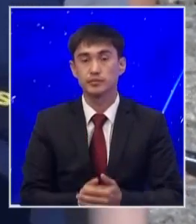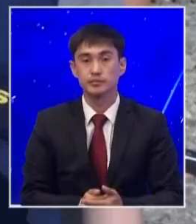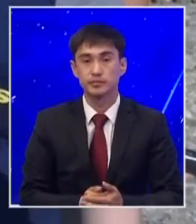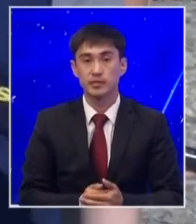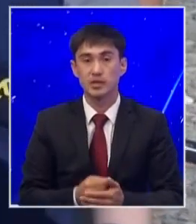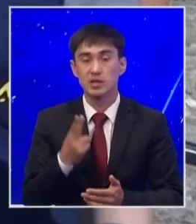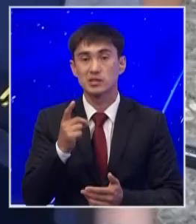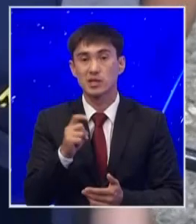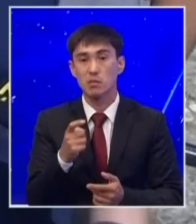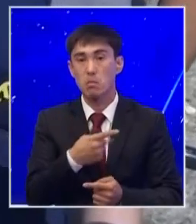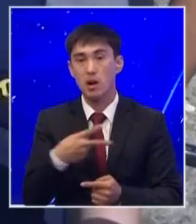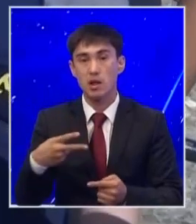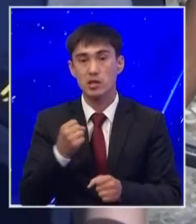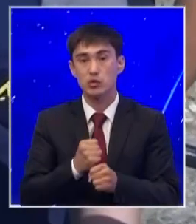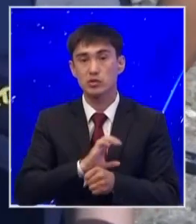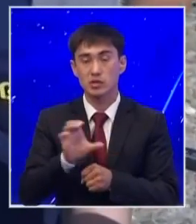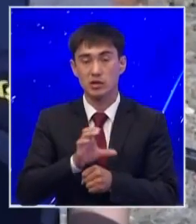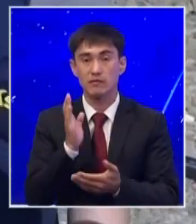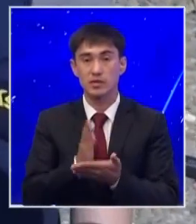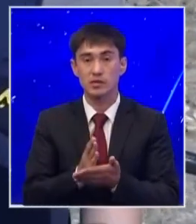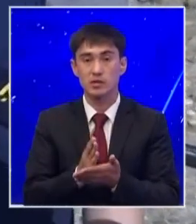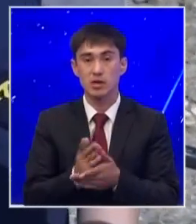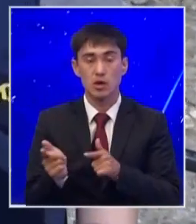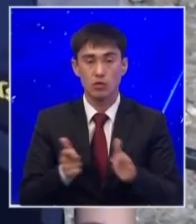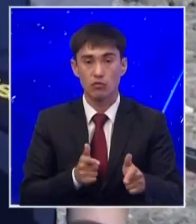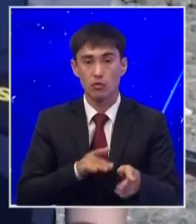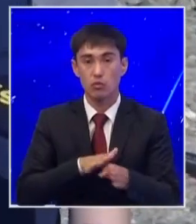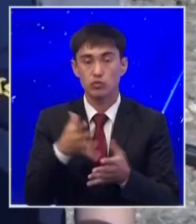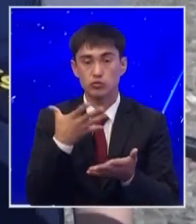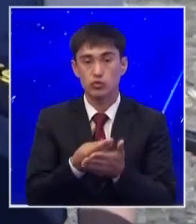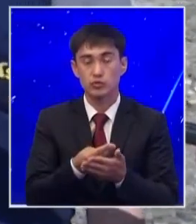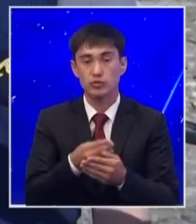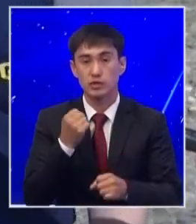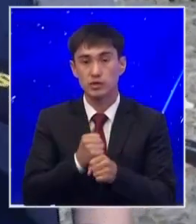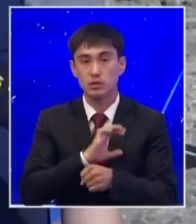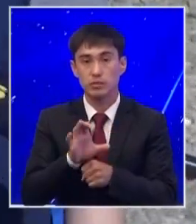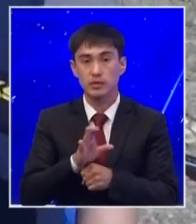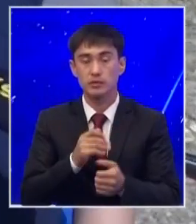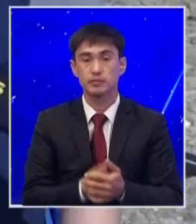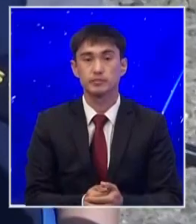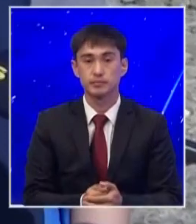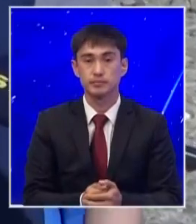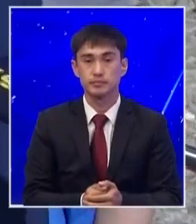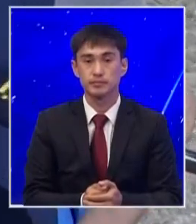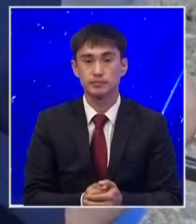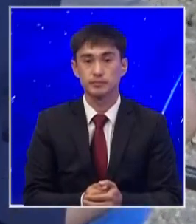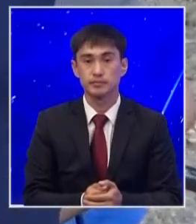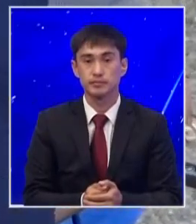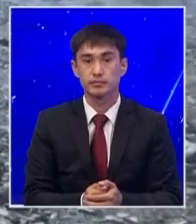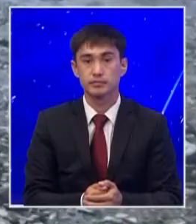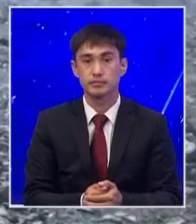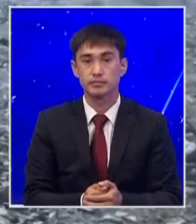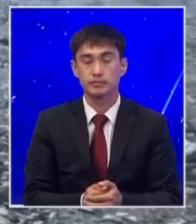В цеху параллельно все это идет изготовление. Изготовление полностью собственное. Субподряда нет.